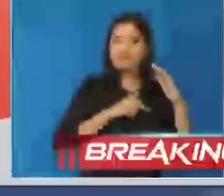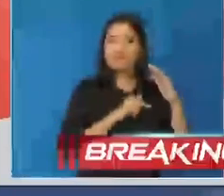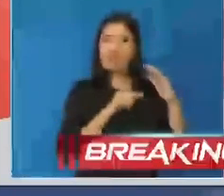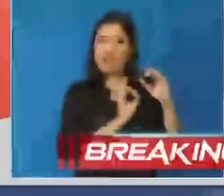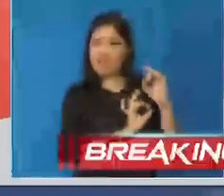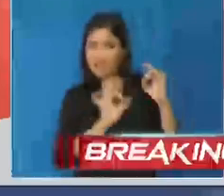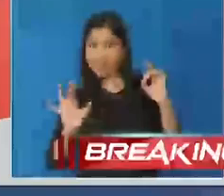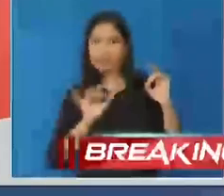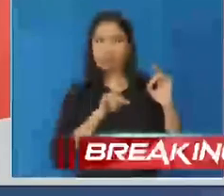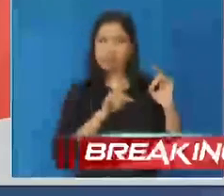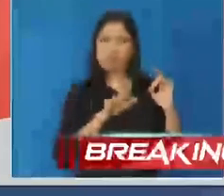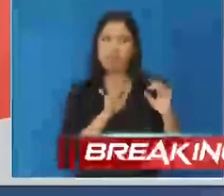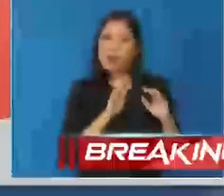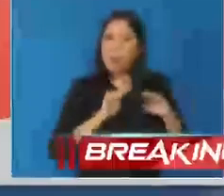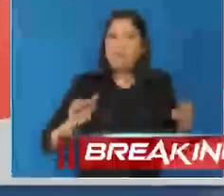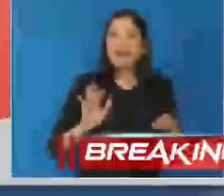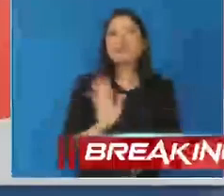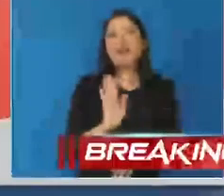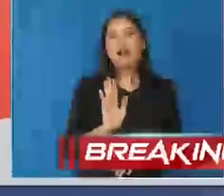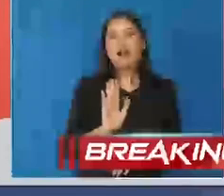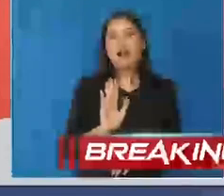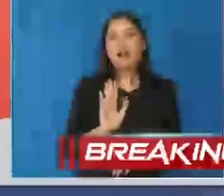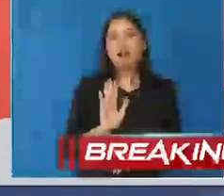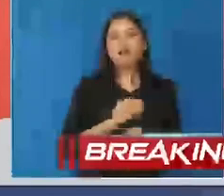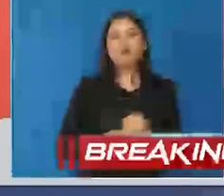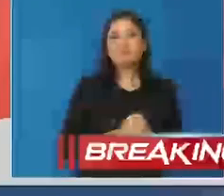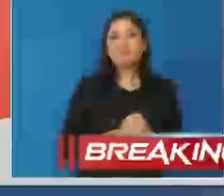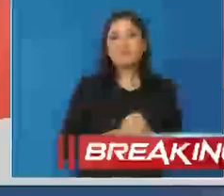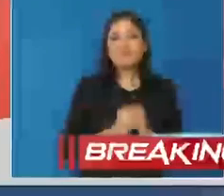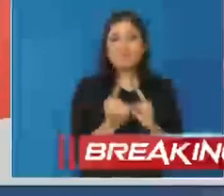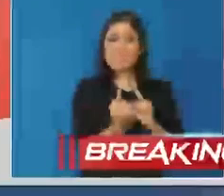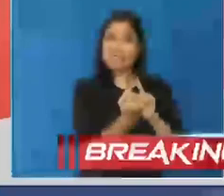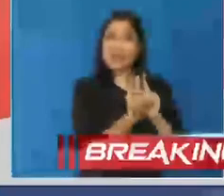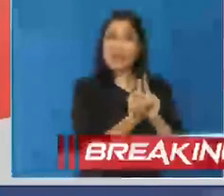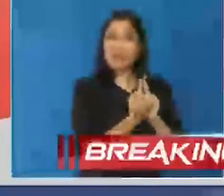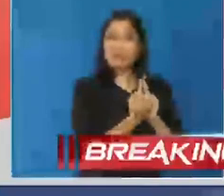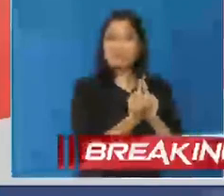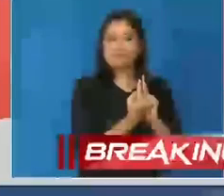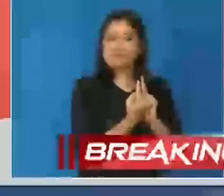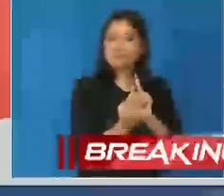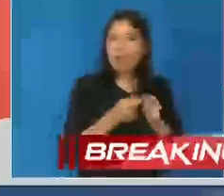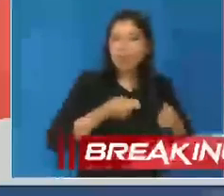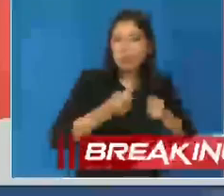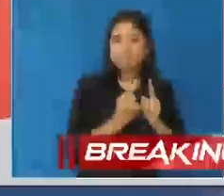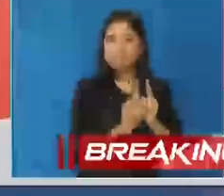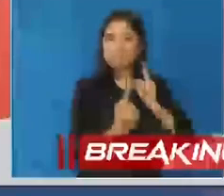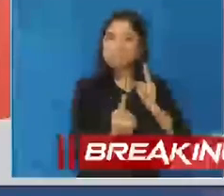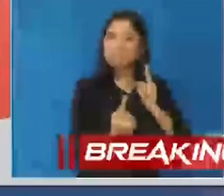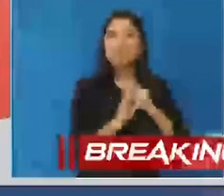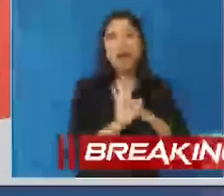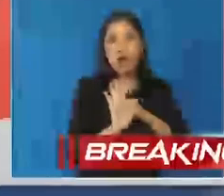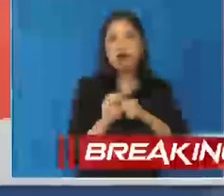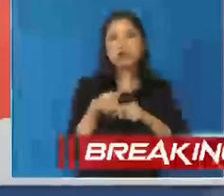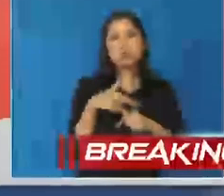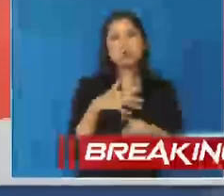penghuni yang lain manakala kemudian jarak tidak kita atau Hai lebih dari dua meter ini yang